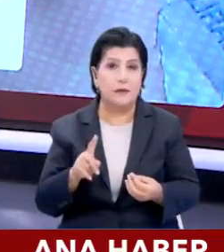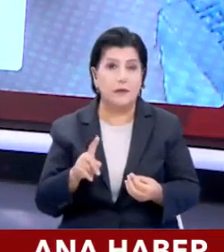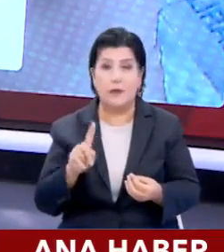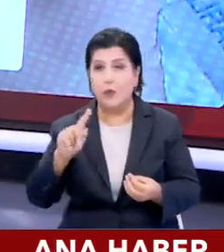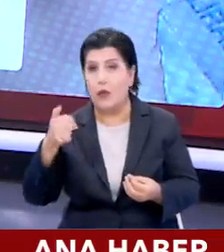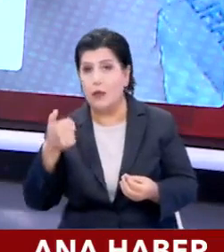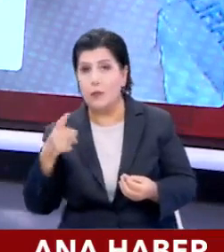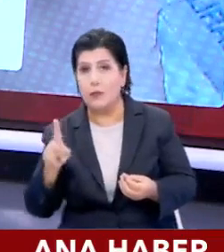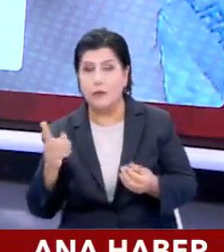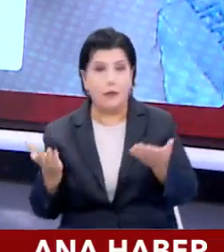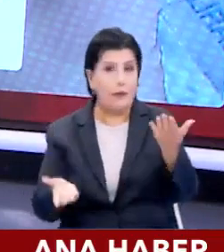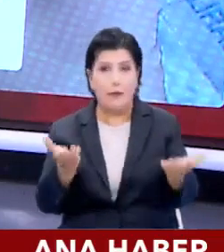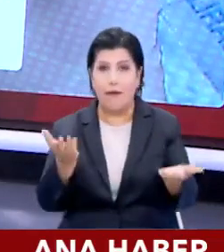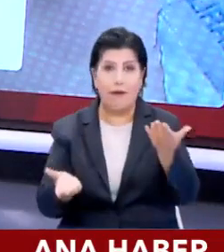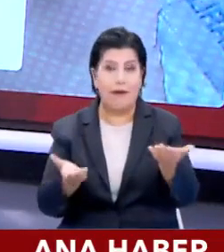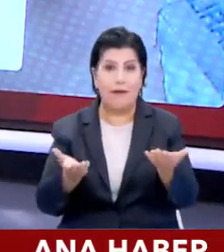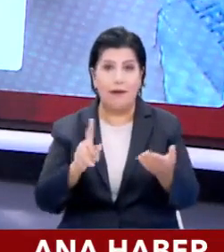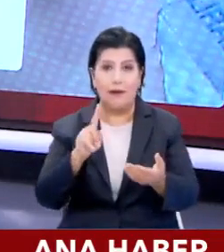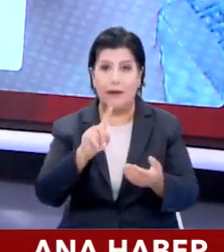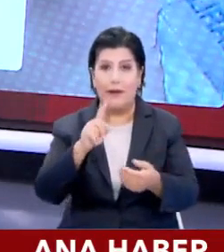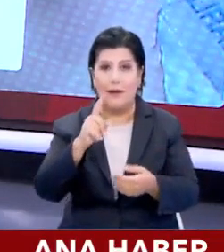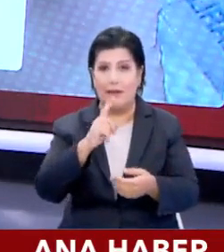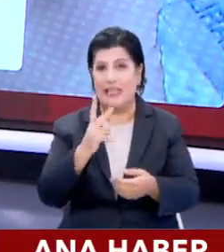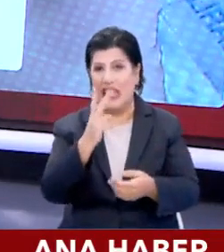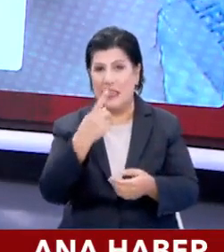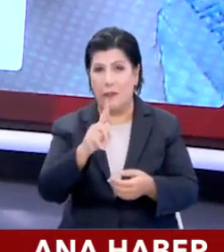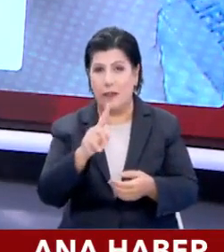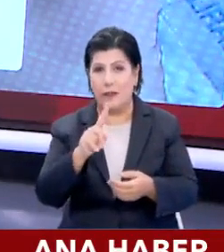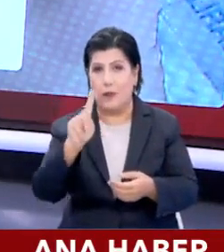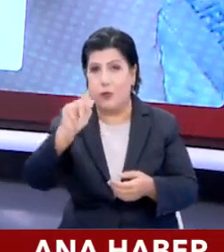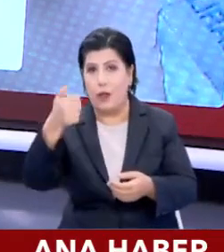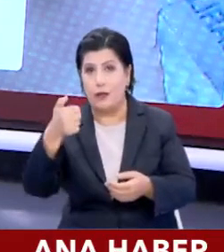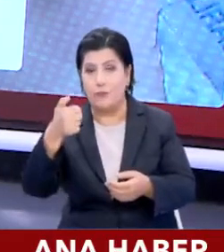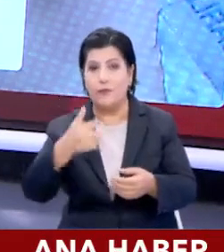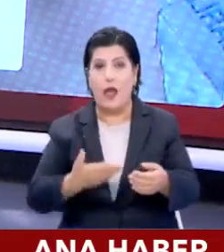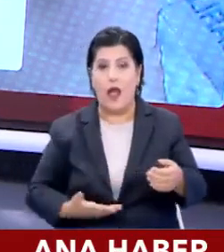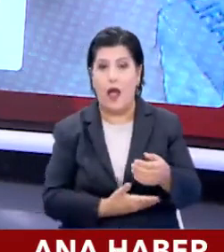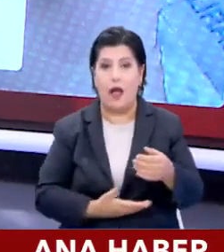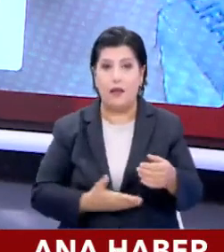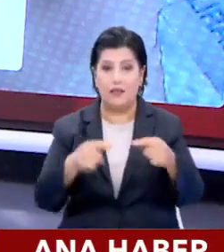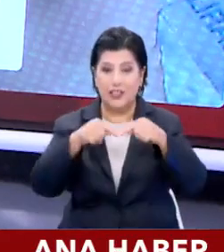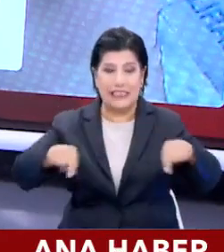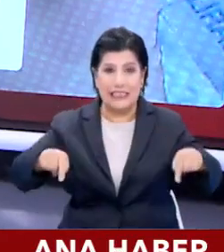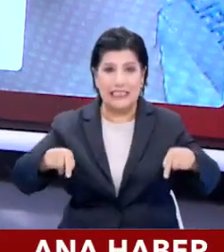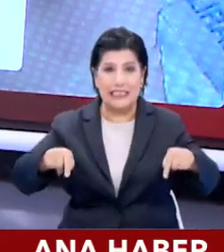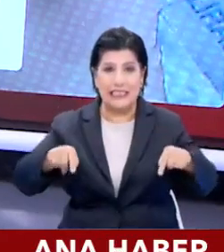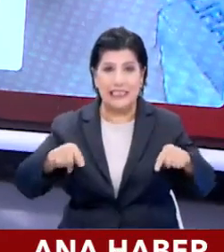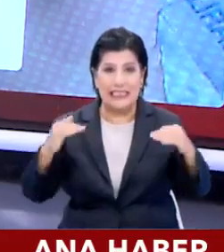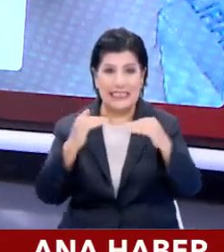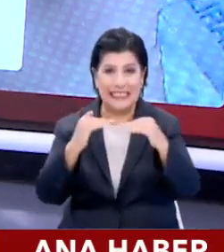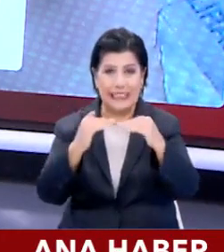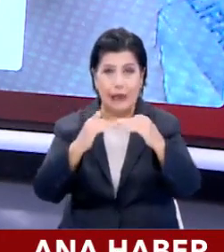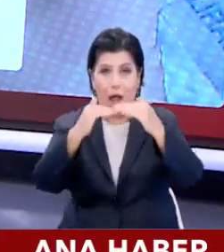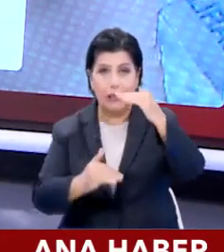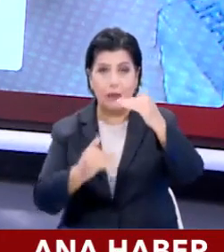nerede 16.465 TL nerede yani açlık sınırının altında 7.901 TL'lik emekli